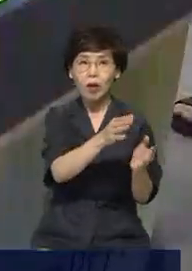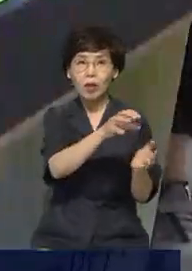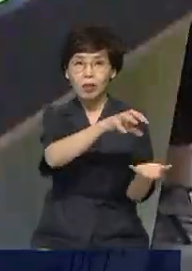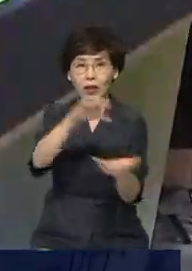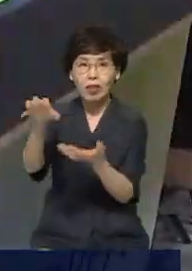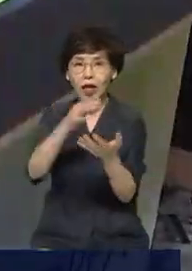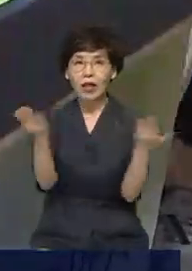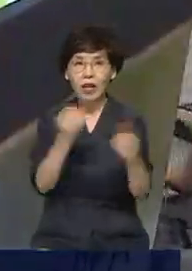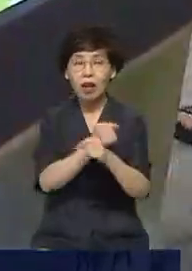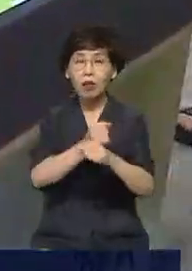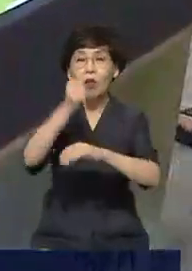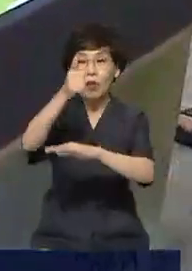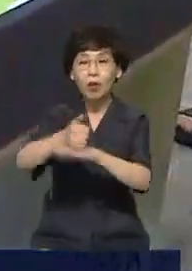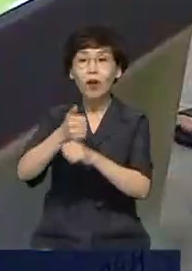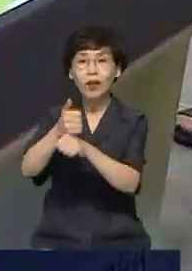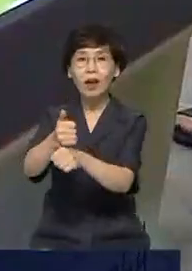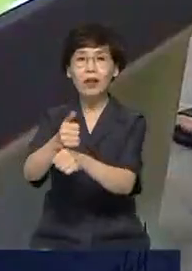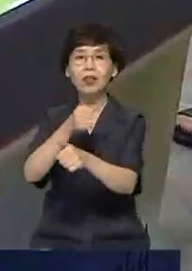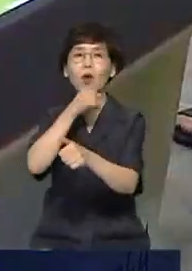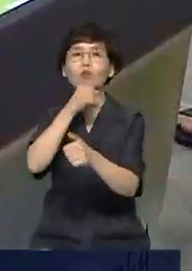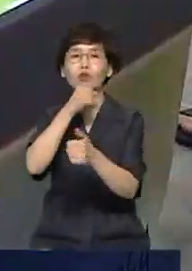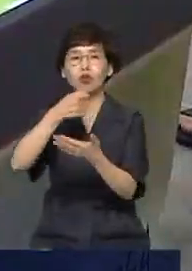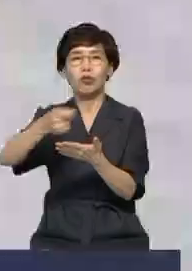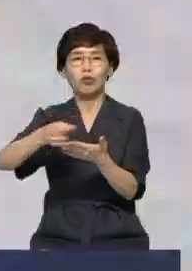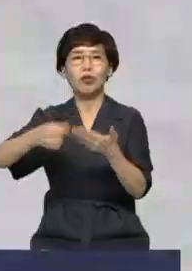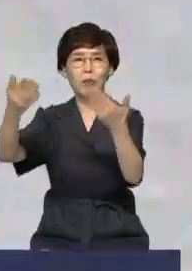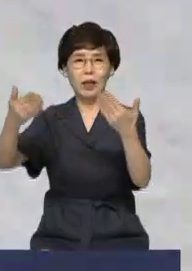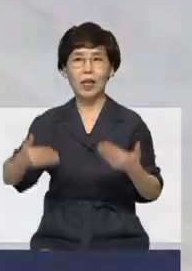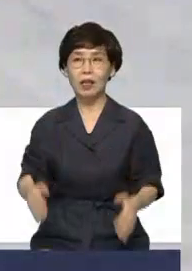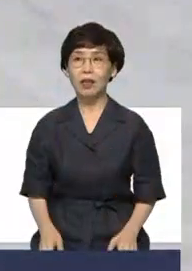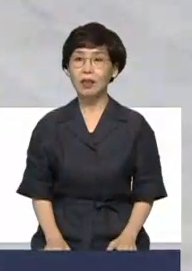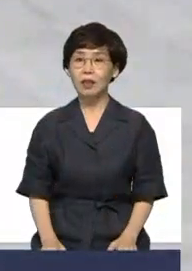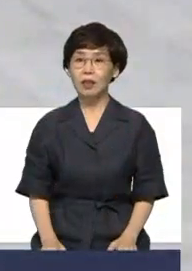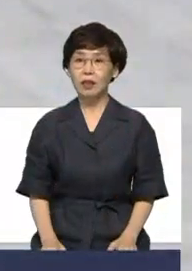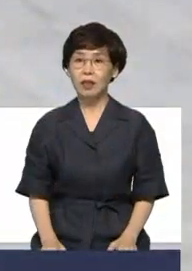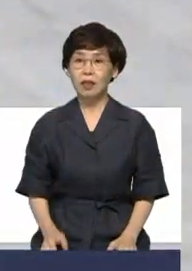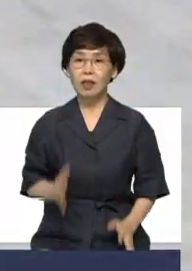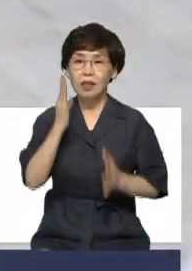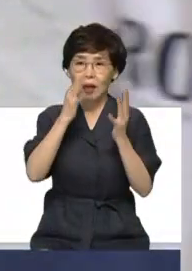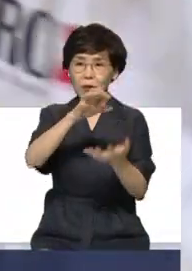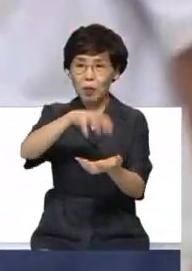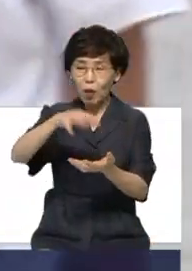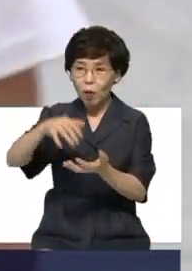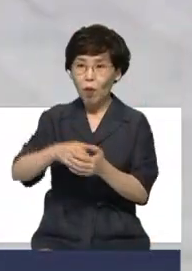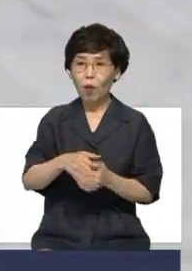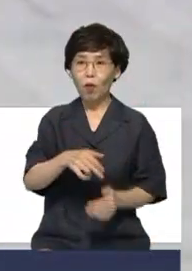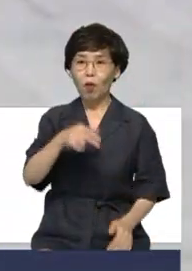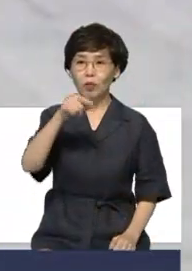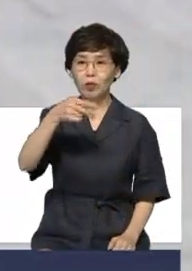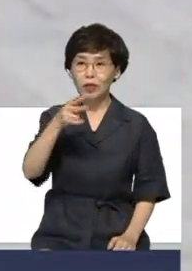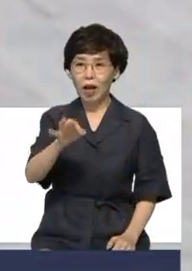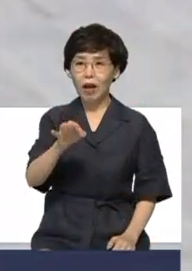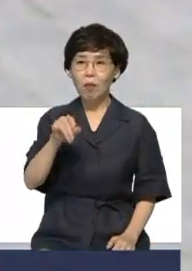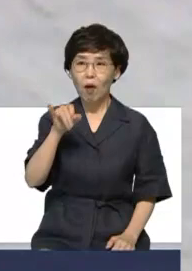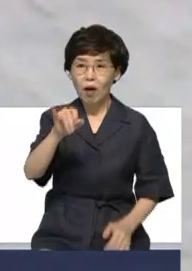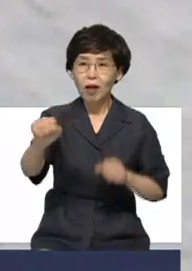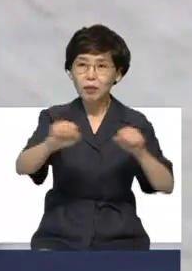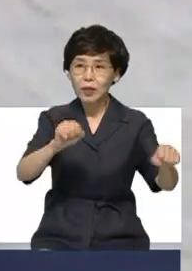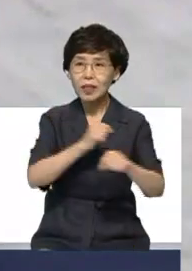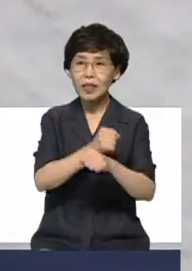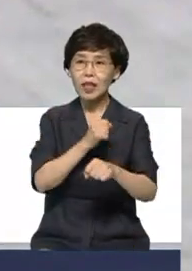수행하고 그 결과에 따라 점수를 얻습니다. 잡초 뽑고 또 무당벌레